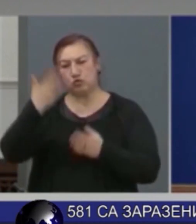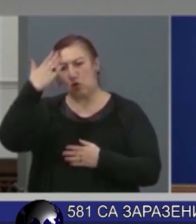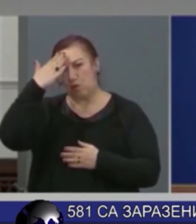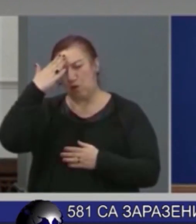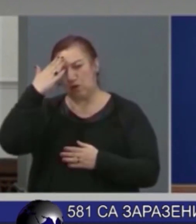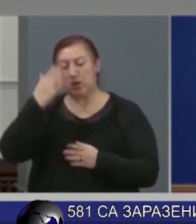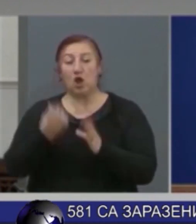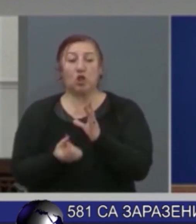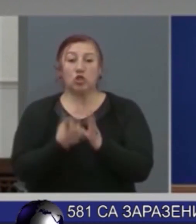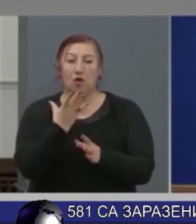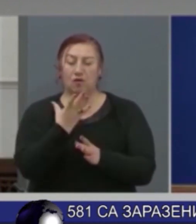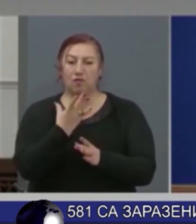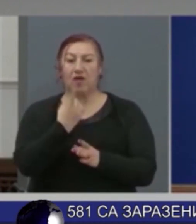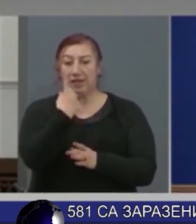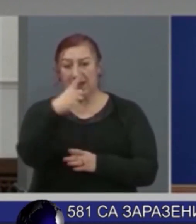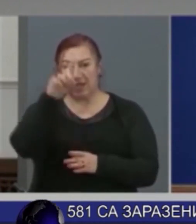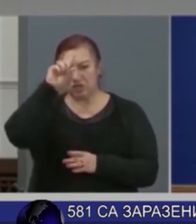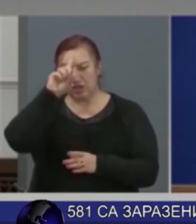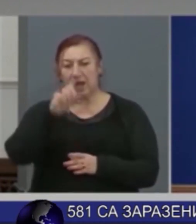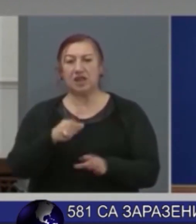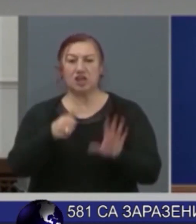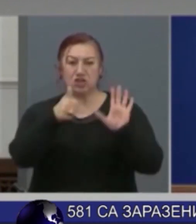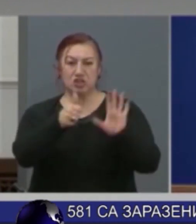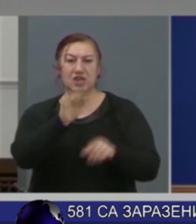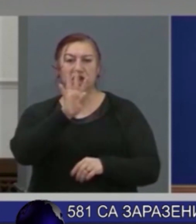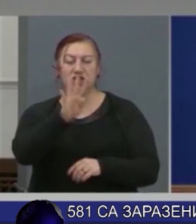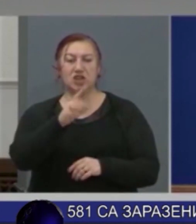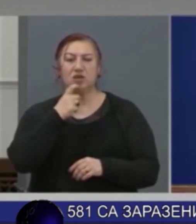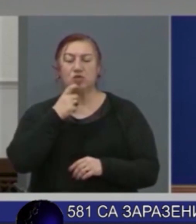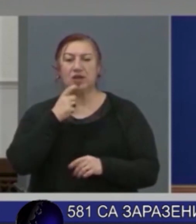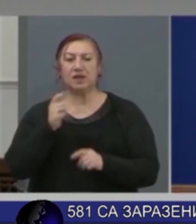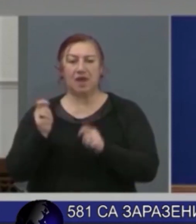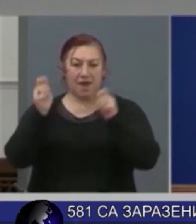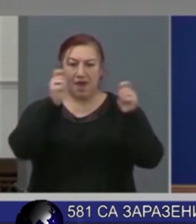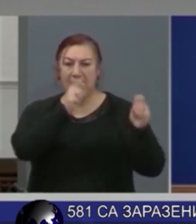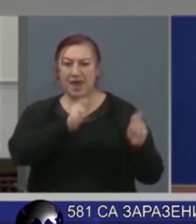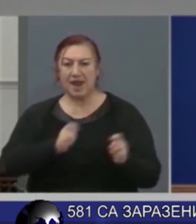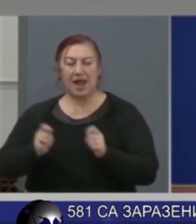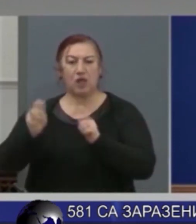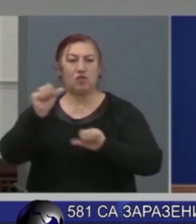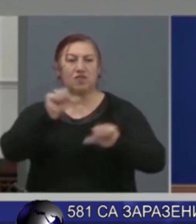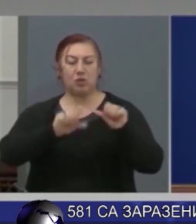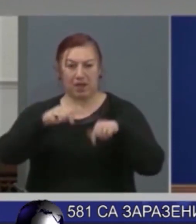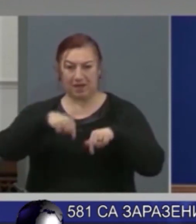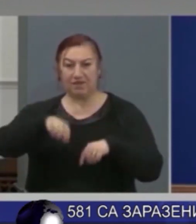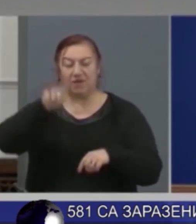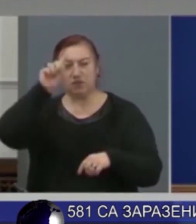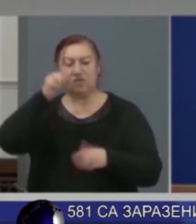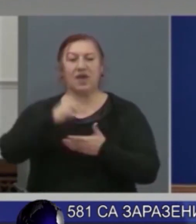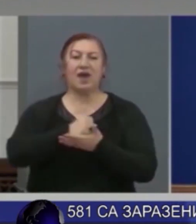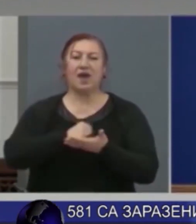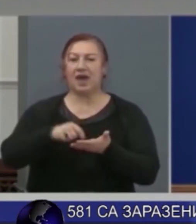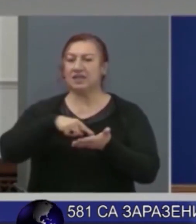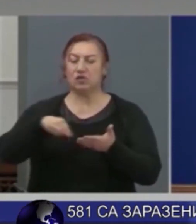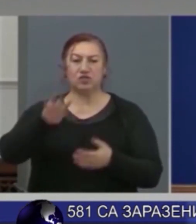една жена на 64 години е Ренгенов лаборант в София. Излекувани са 42 на